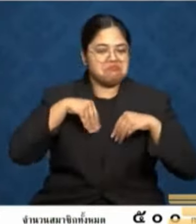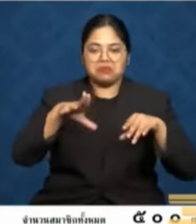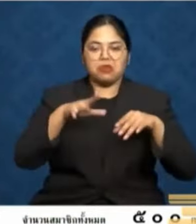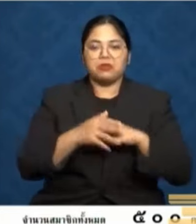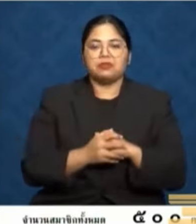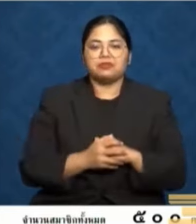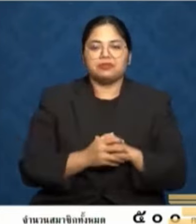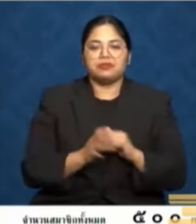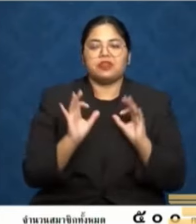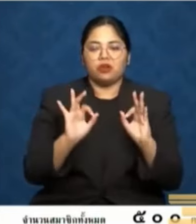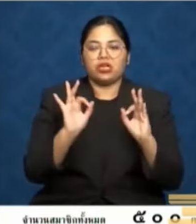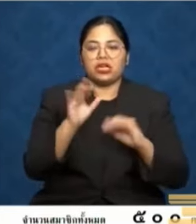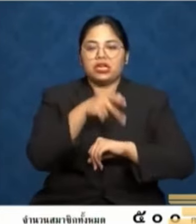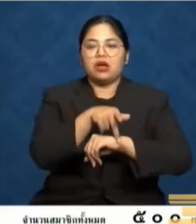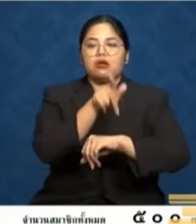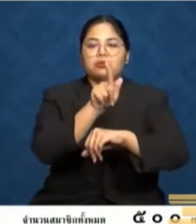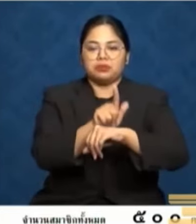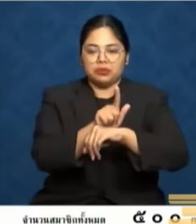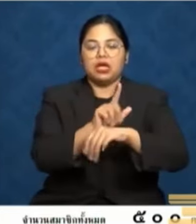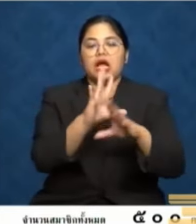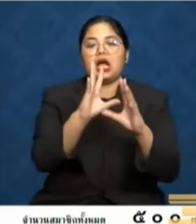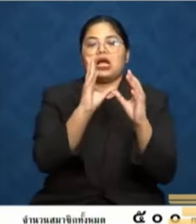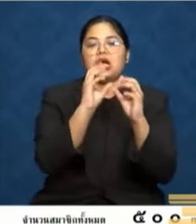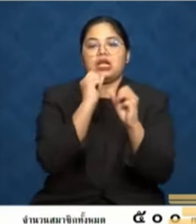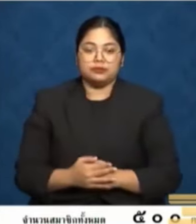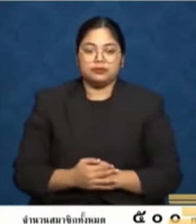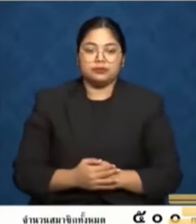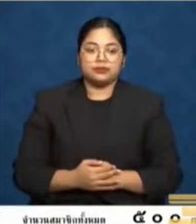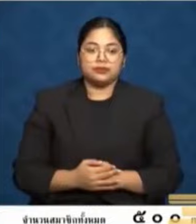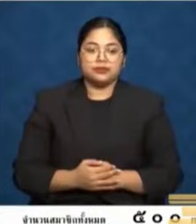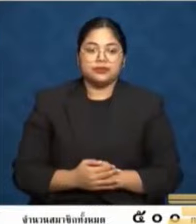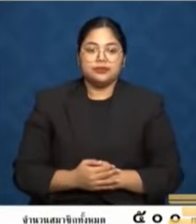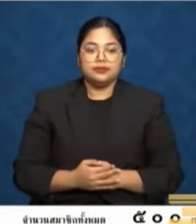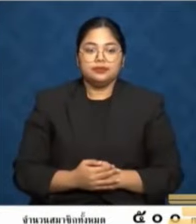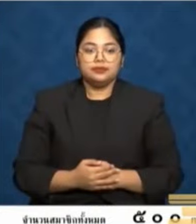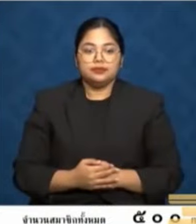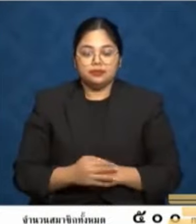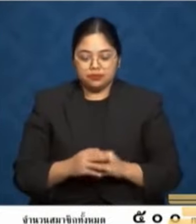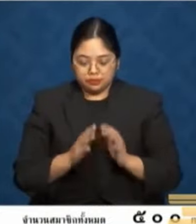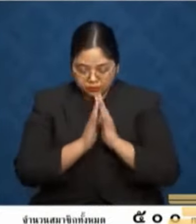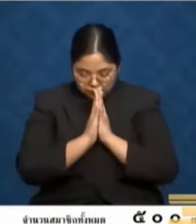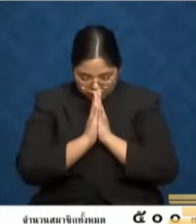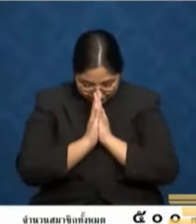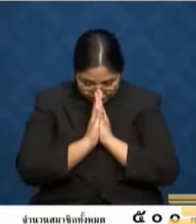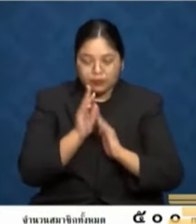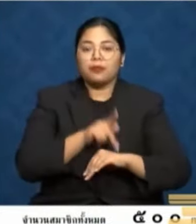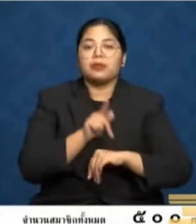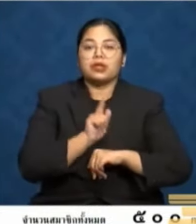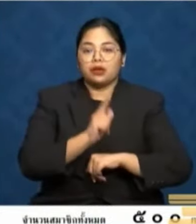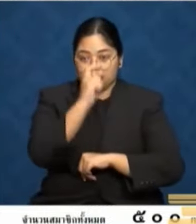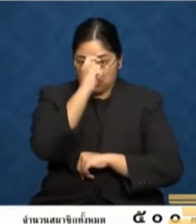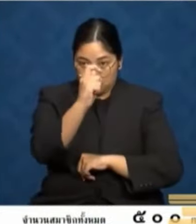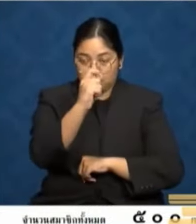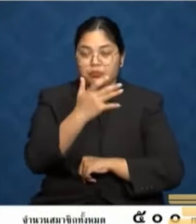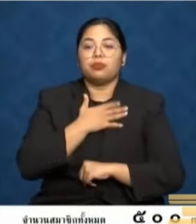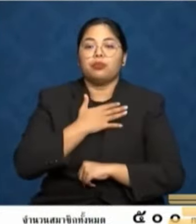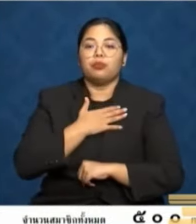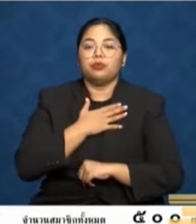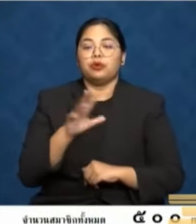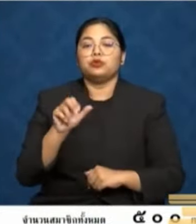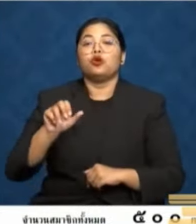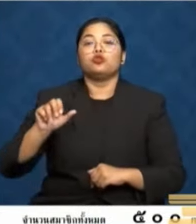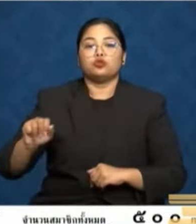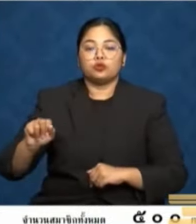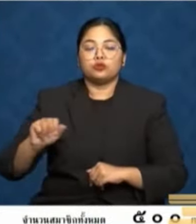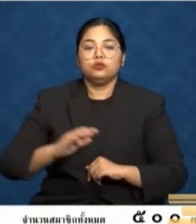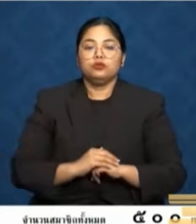ทำหน้าที่ก็จะท่านจะได้ชี้แจงนะครับเ่อกราบเรียนท่านประธานที่เคารพกระผมนายธีรชัยแสนแก้วสมาชิกสภา